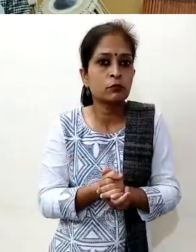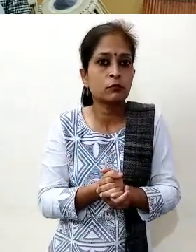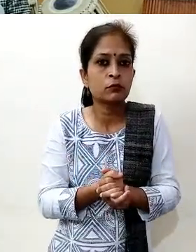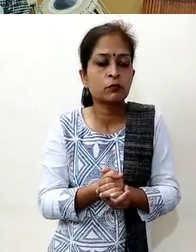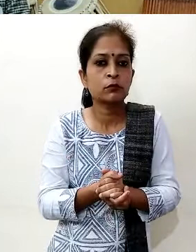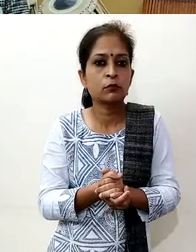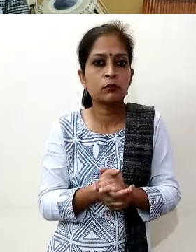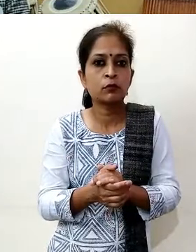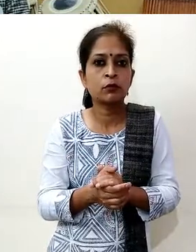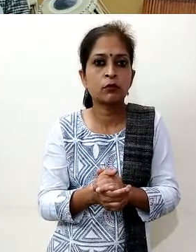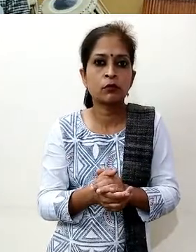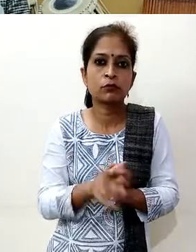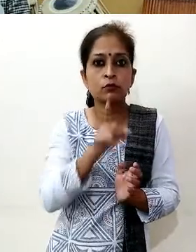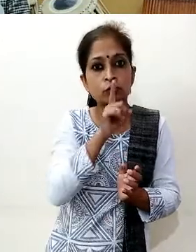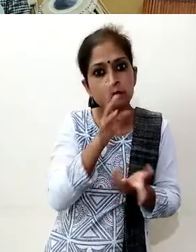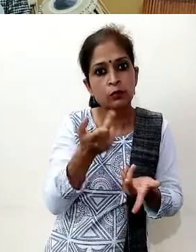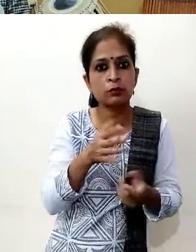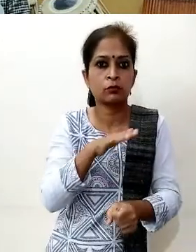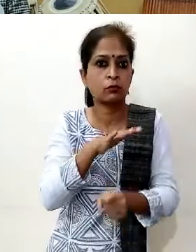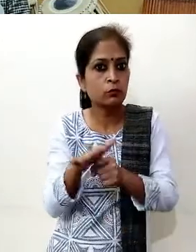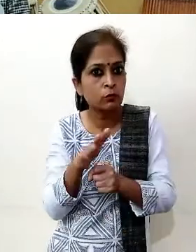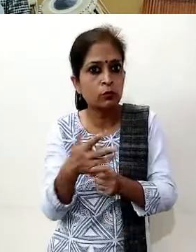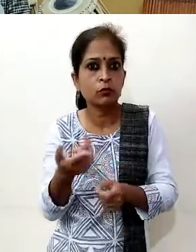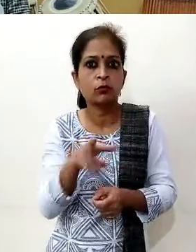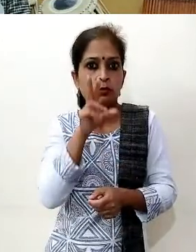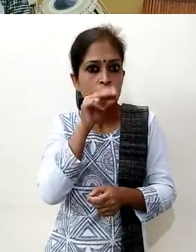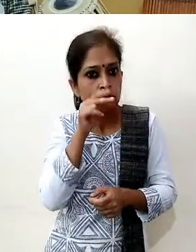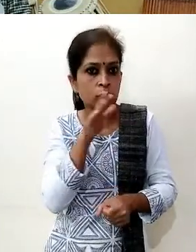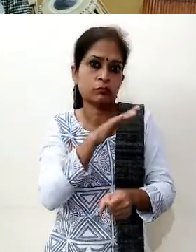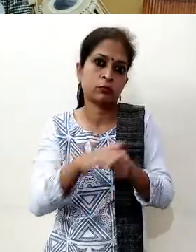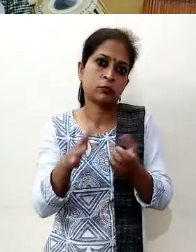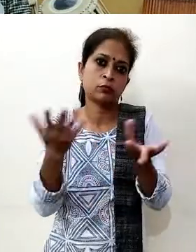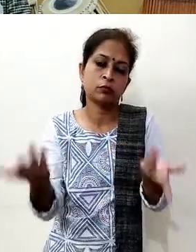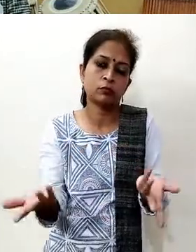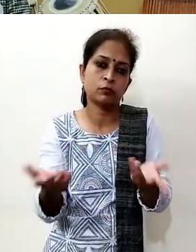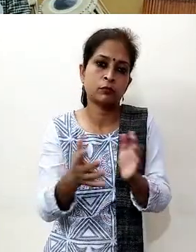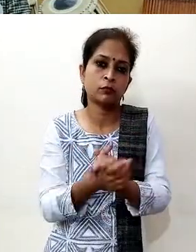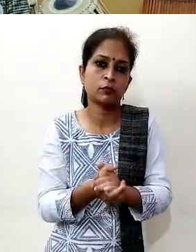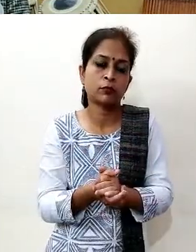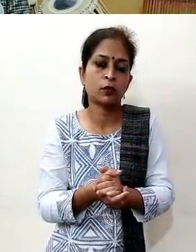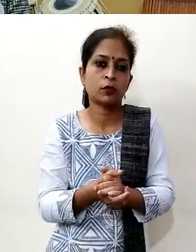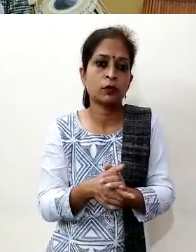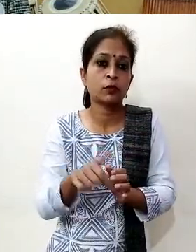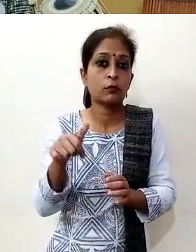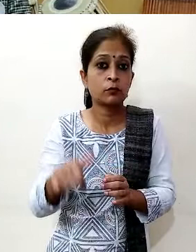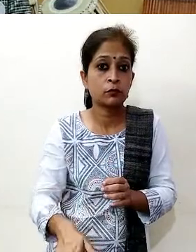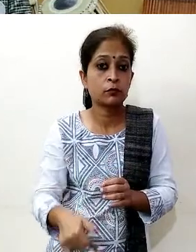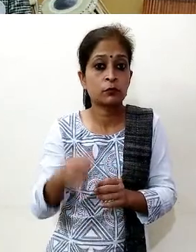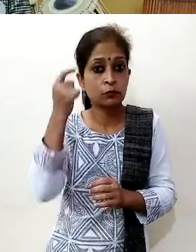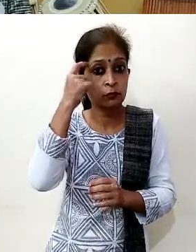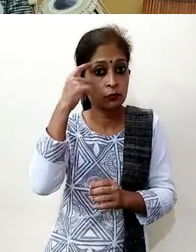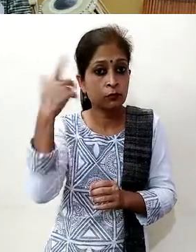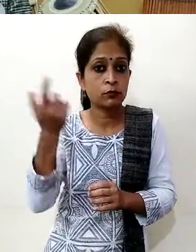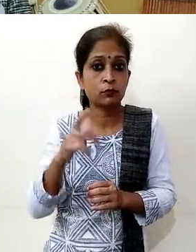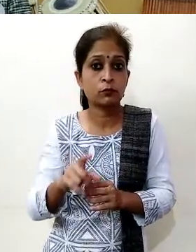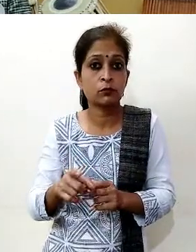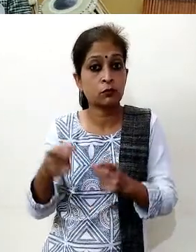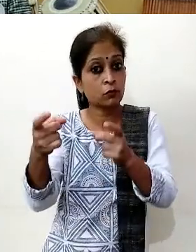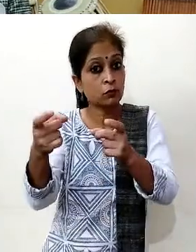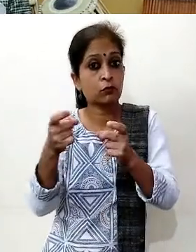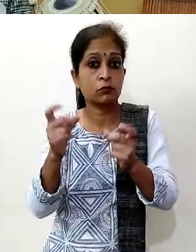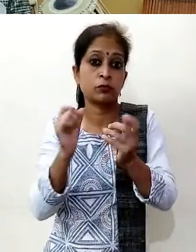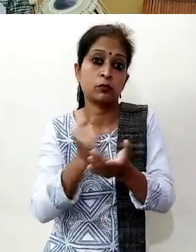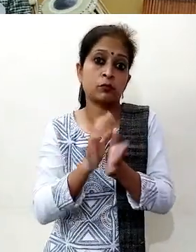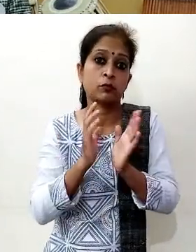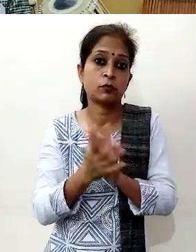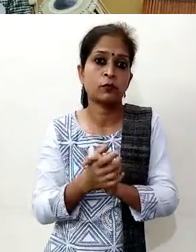कि दिमाग भी चुप रहे, यानी कि अपनी बुद्धि को भी एक बुद्धि पे इतनी नियंत्रण होनी चाहिए